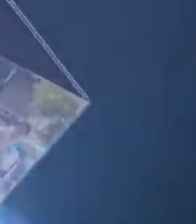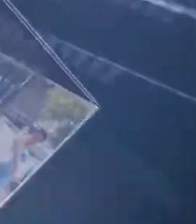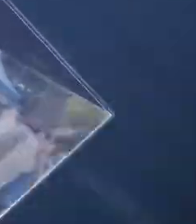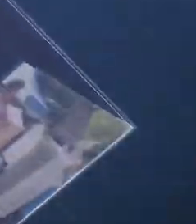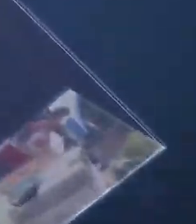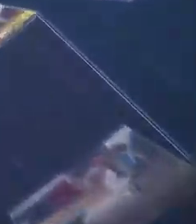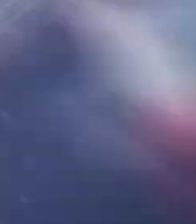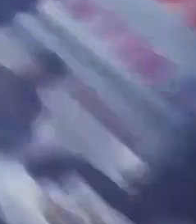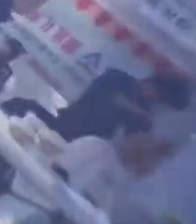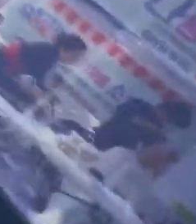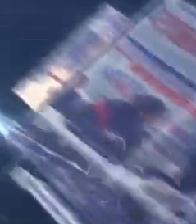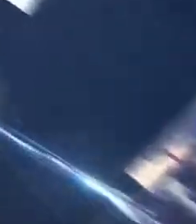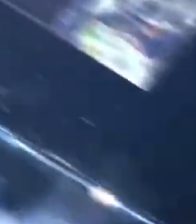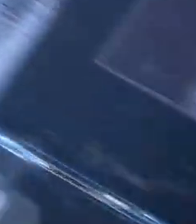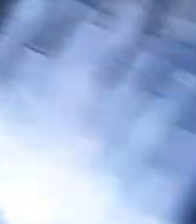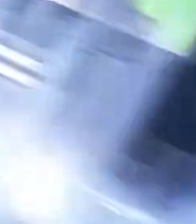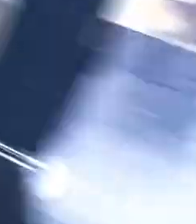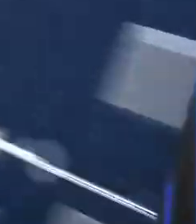으